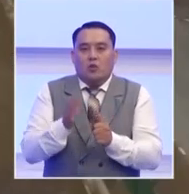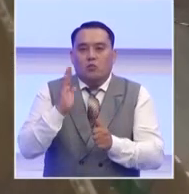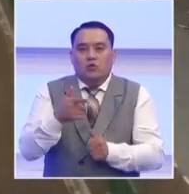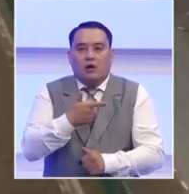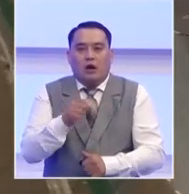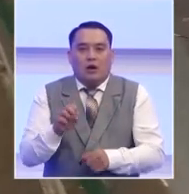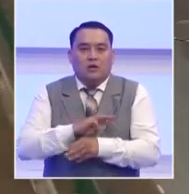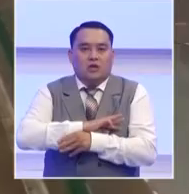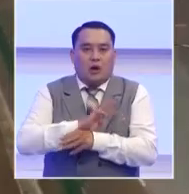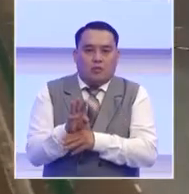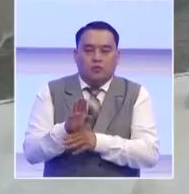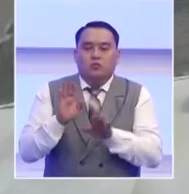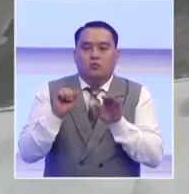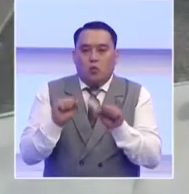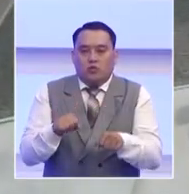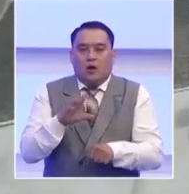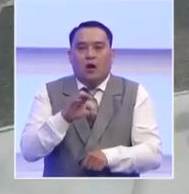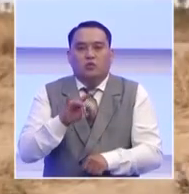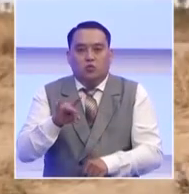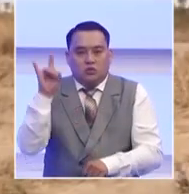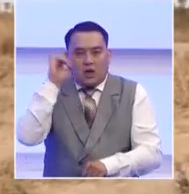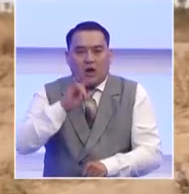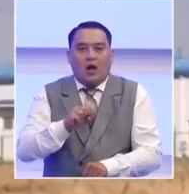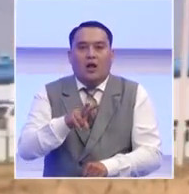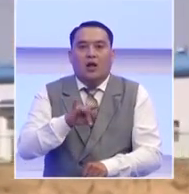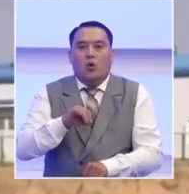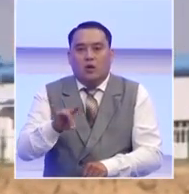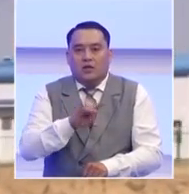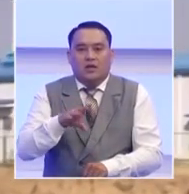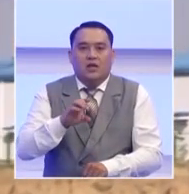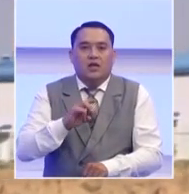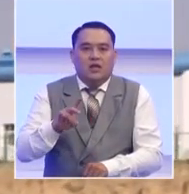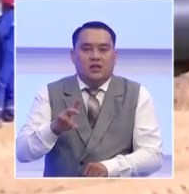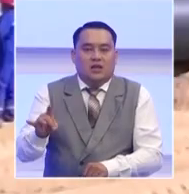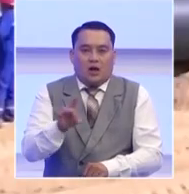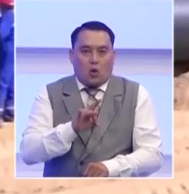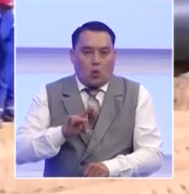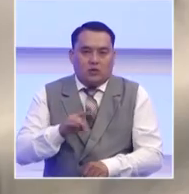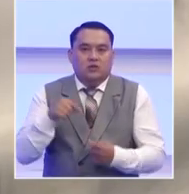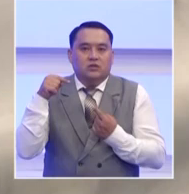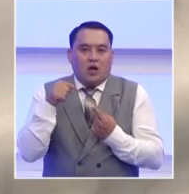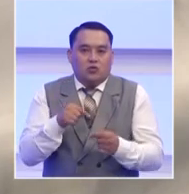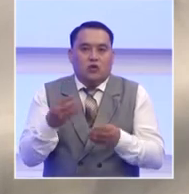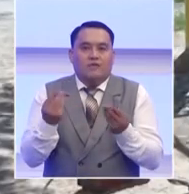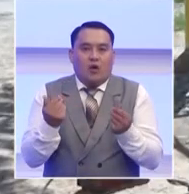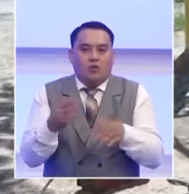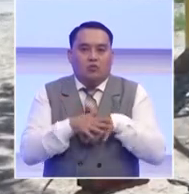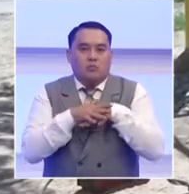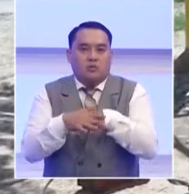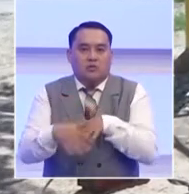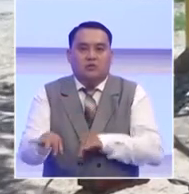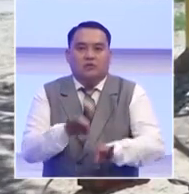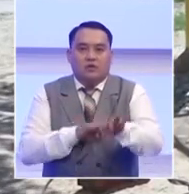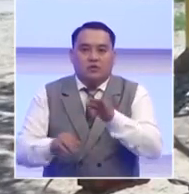голубым топливом смогут пользоваться жители Аксузского, Сарканского, Алакольского, Раймбекского и Кигенского районов. Соответствующие средства выделены, разработана